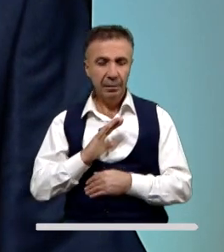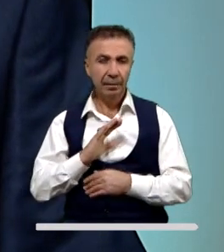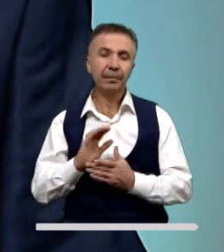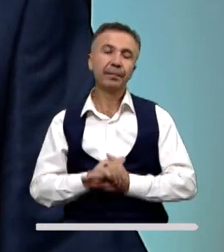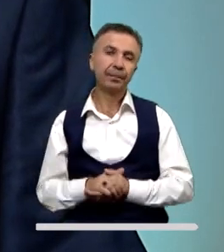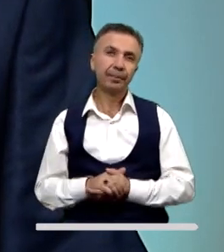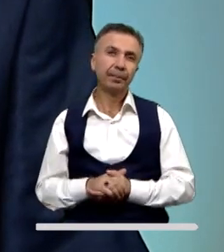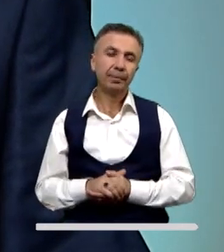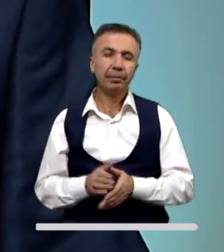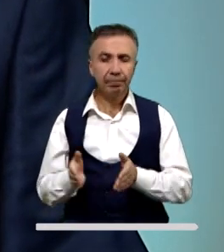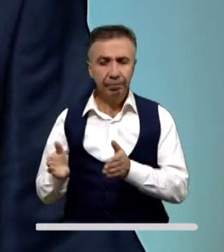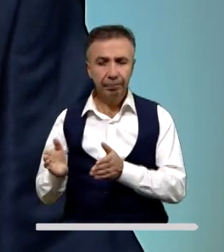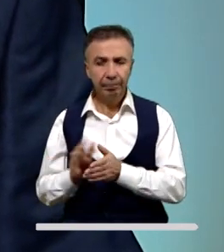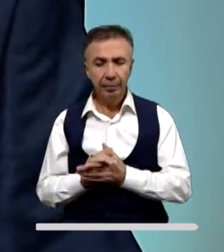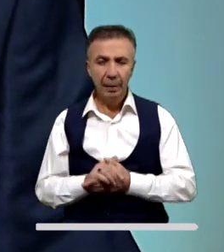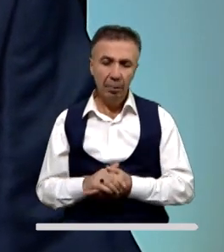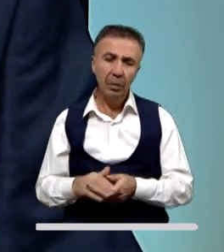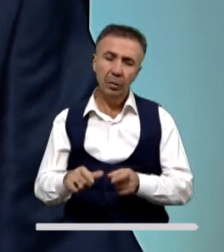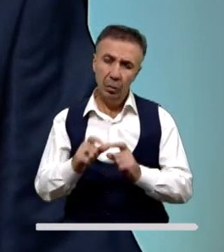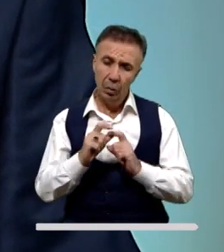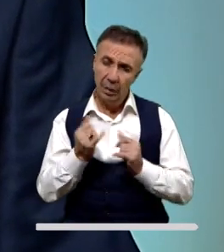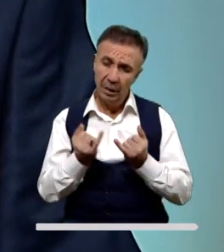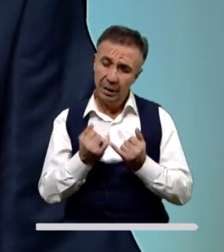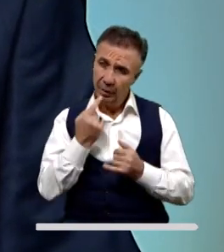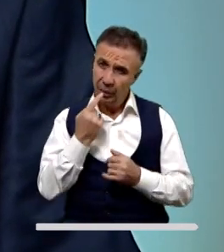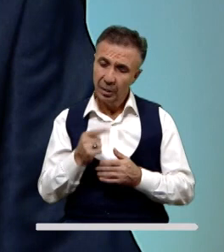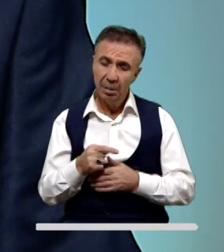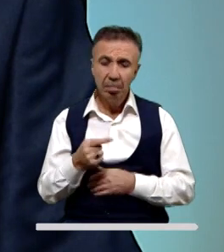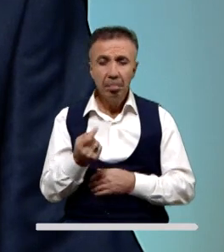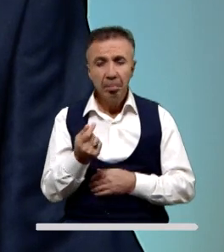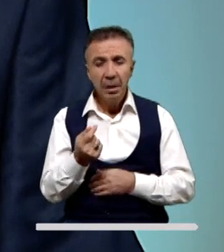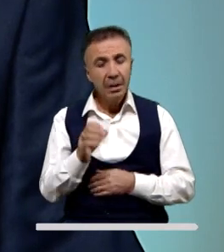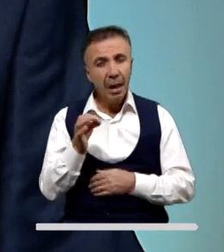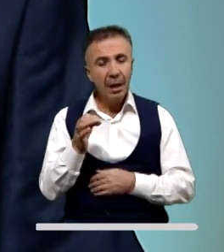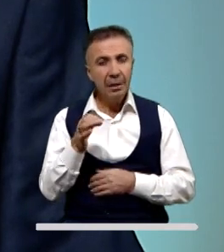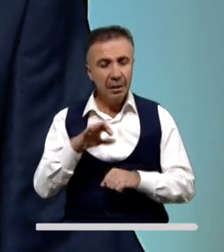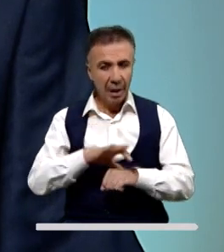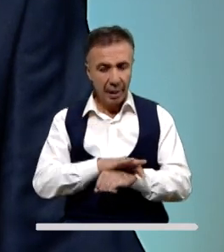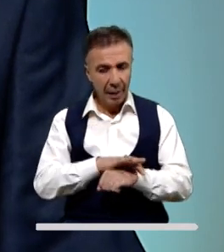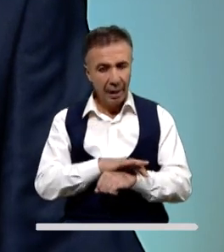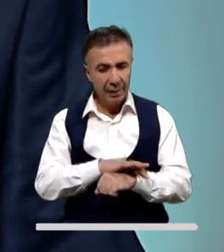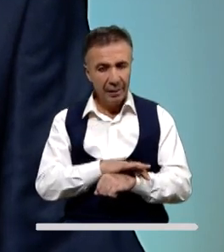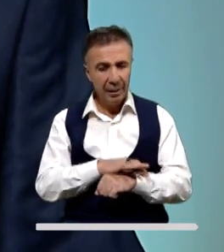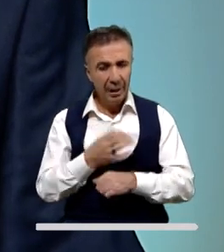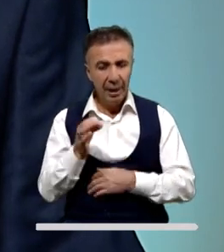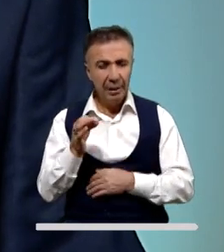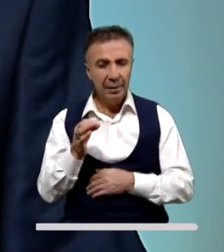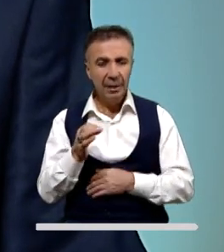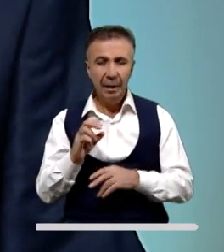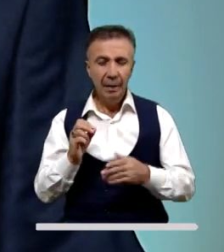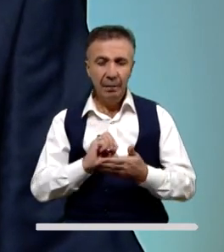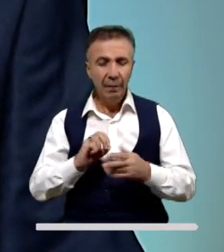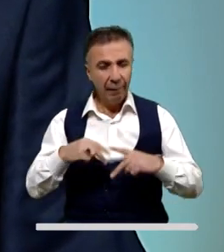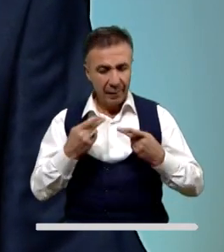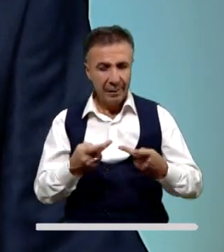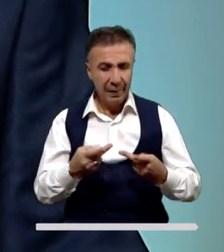geçerlidir. Burada sualde kardeşimiz diyor ki bir miktar altını vasiyet etmiş. Bunu işte hayır için veya şu